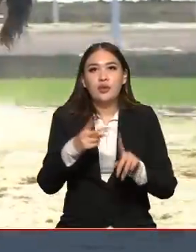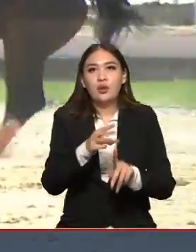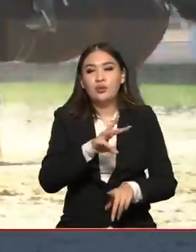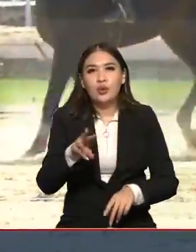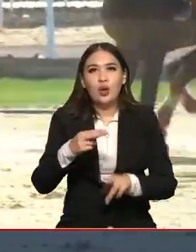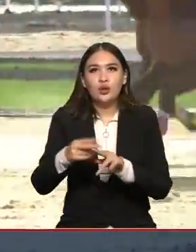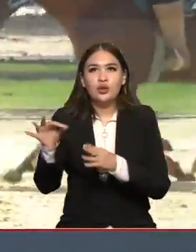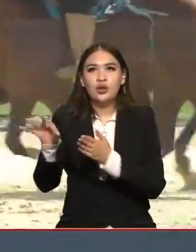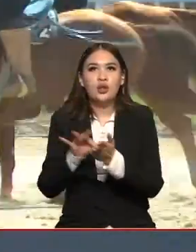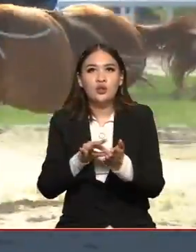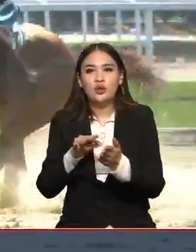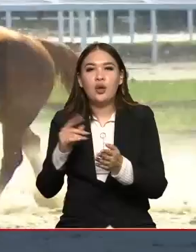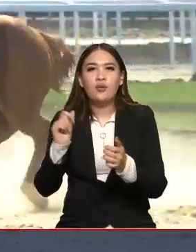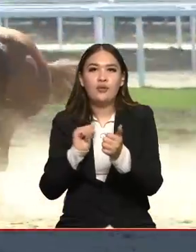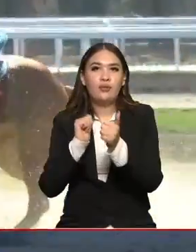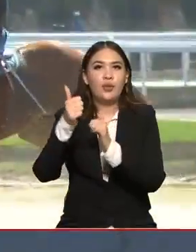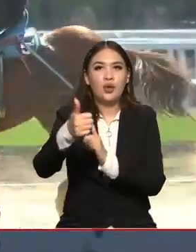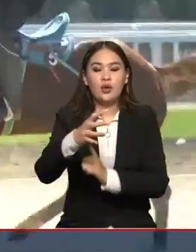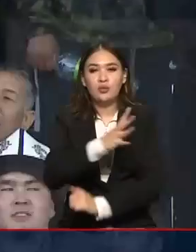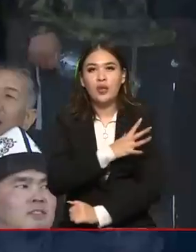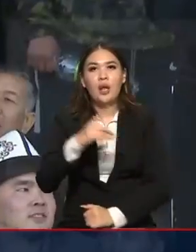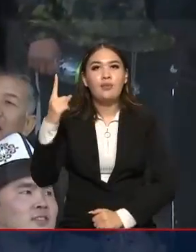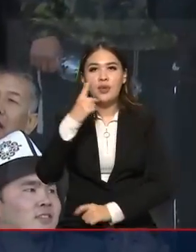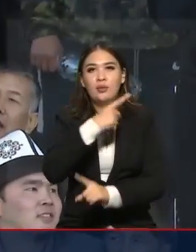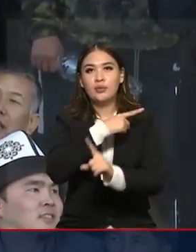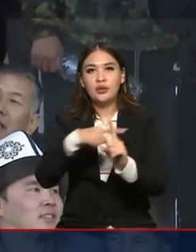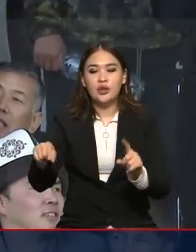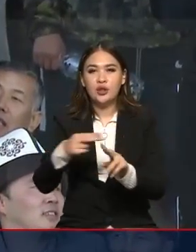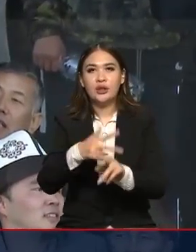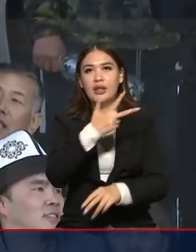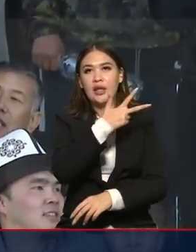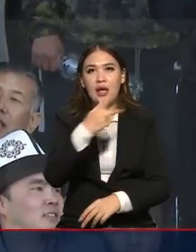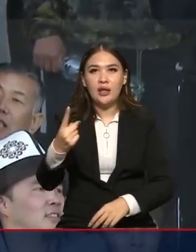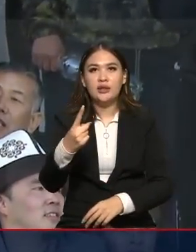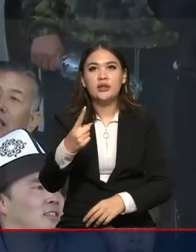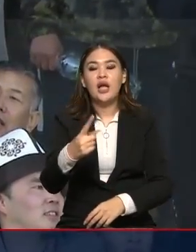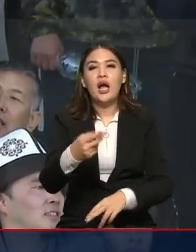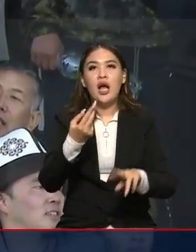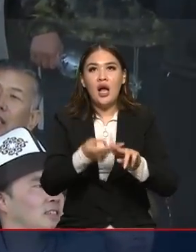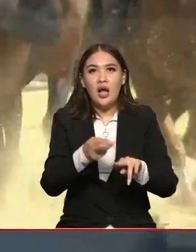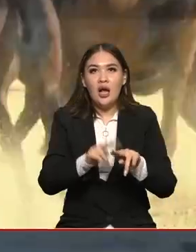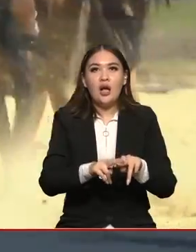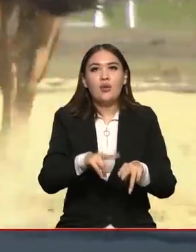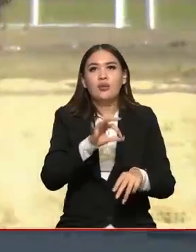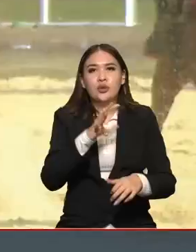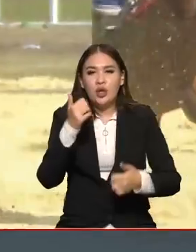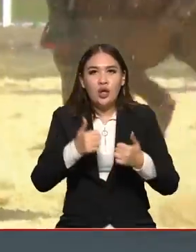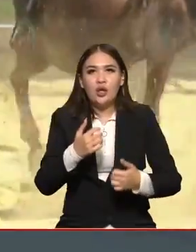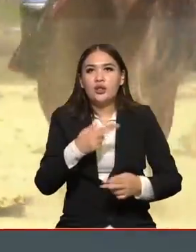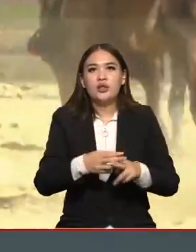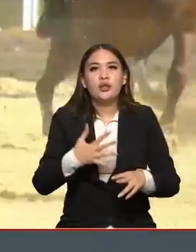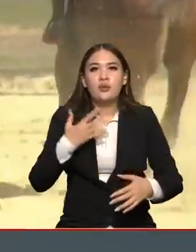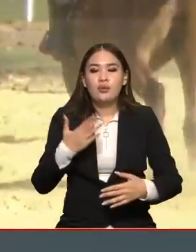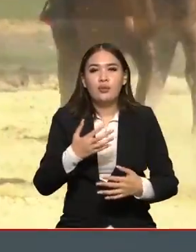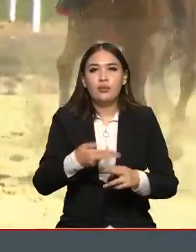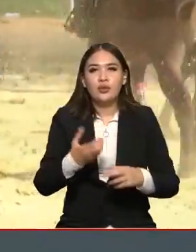быстро отыгрались и вскоре вышли вперед, завершив первую половину со счетом 3-1 в свою пользу. Вся игра по накалу была очень напряженной.